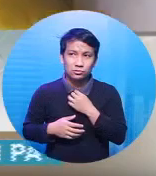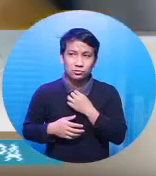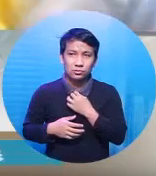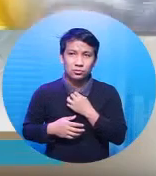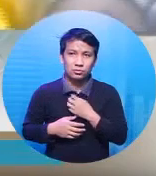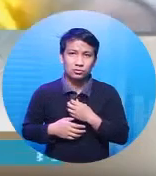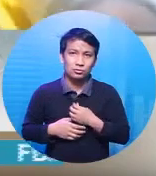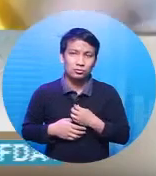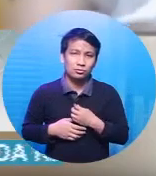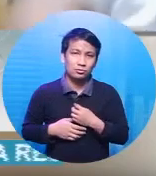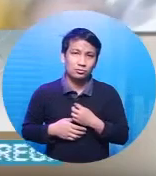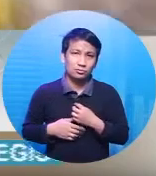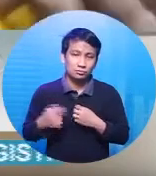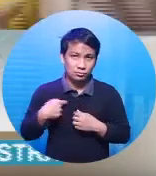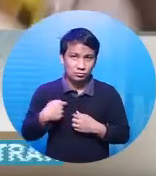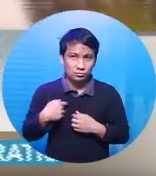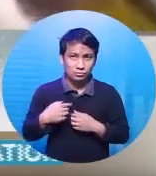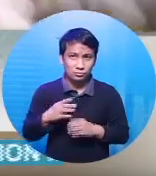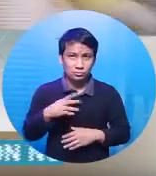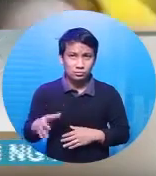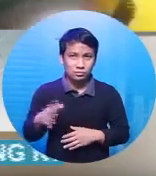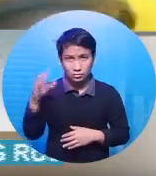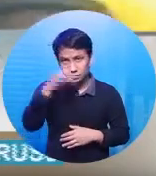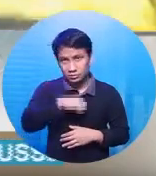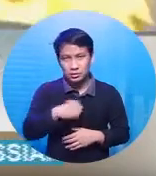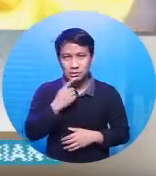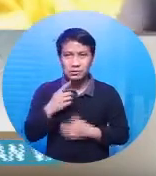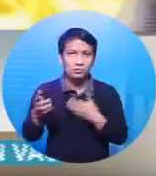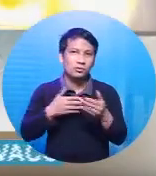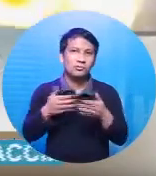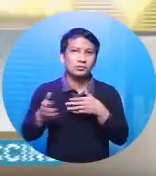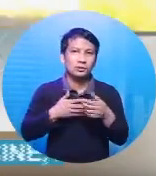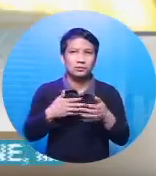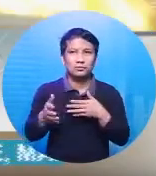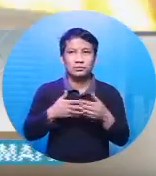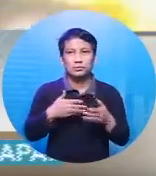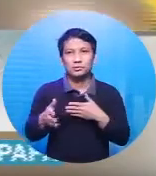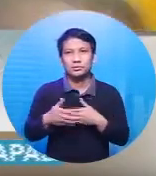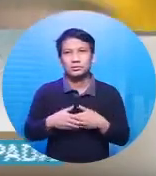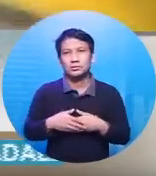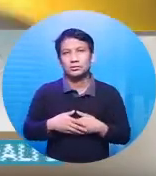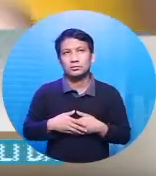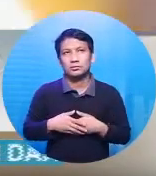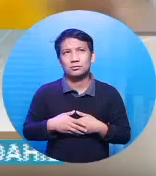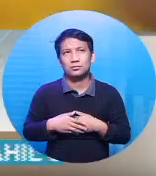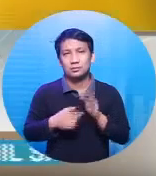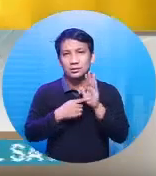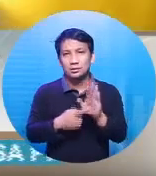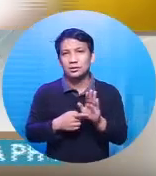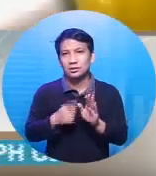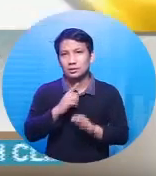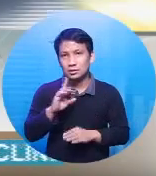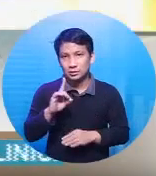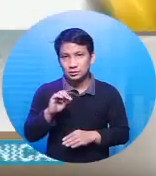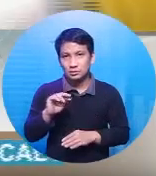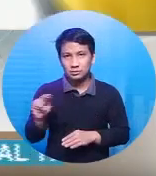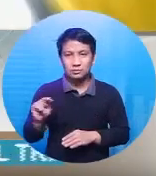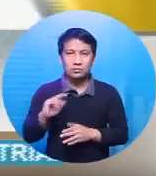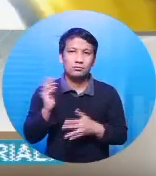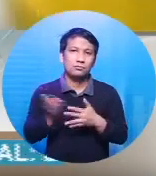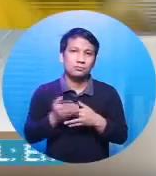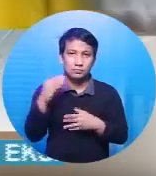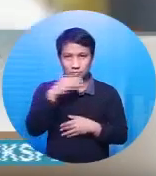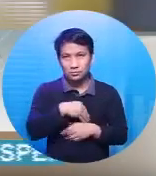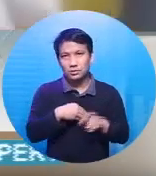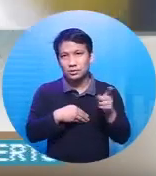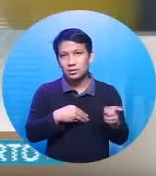Kaming karapatang maghinala dahil sa mga na-receive naming video. Maski na ma'am. You can be sued for libel, trust me. Okay,